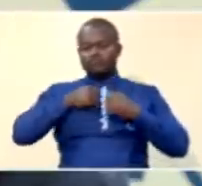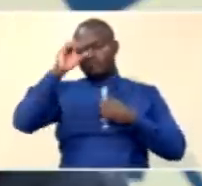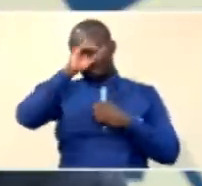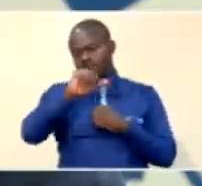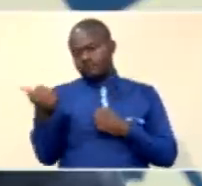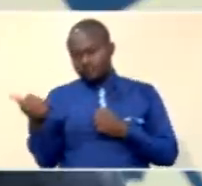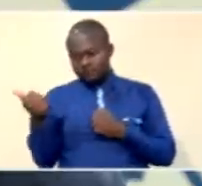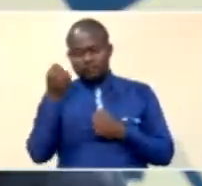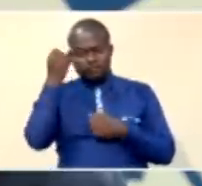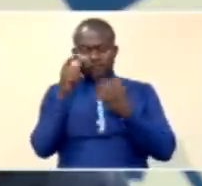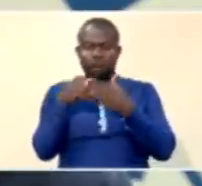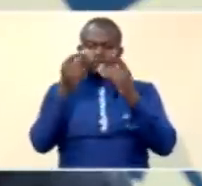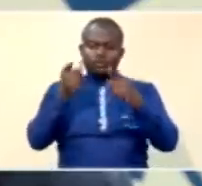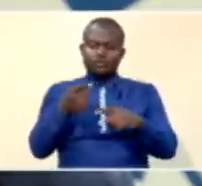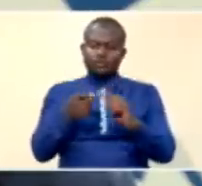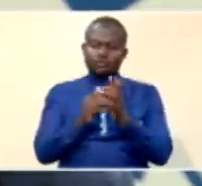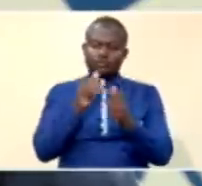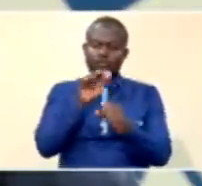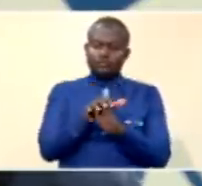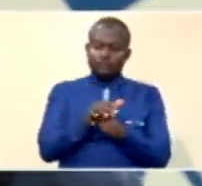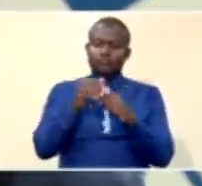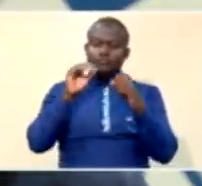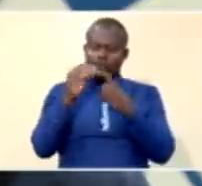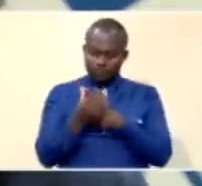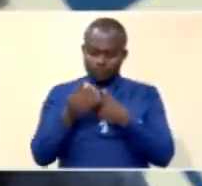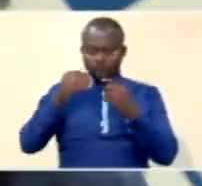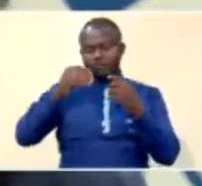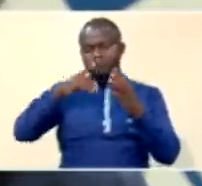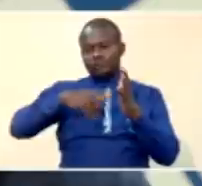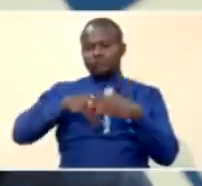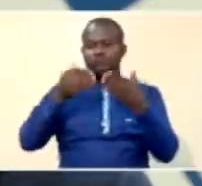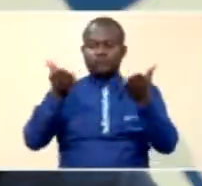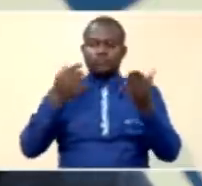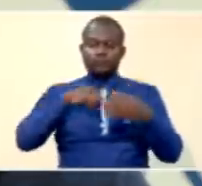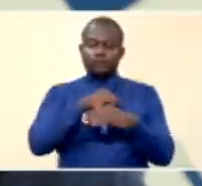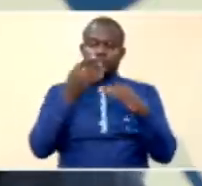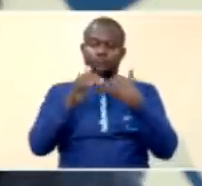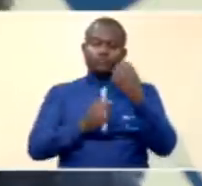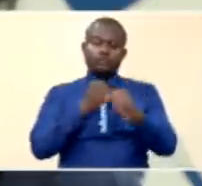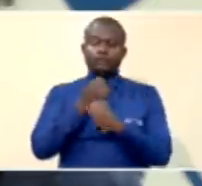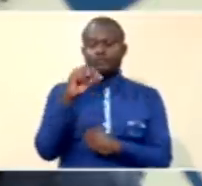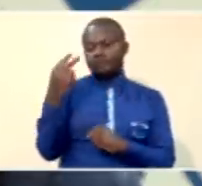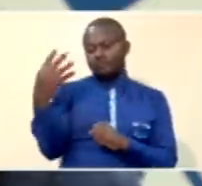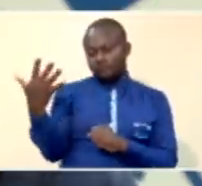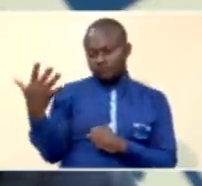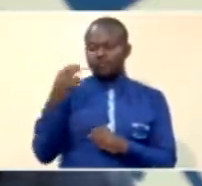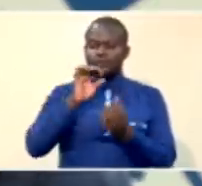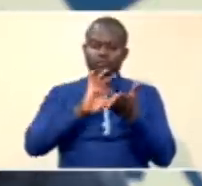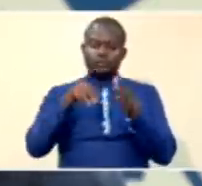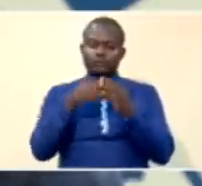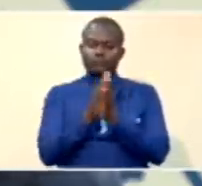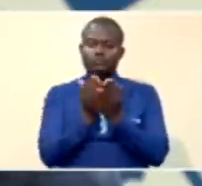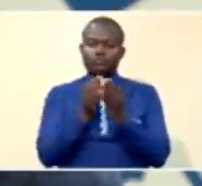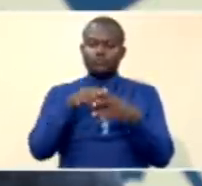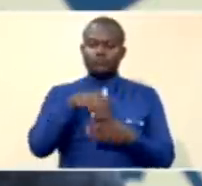hanze bikaza. Ariko rwose uwo muco wo gusoma urahari. Nge maze imyaka 25 nandika ibitabo muri